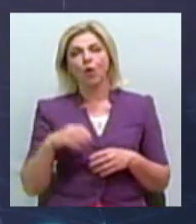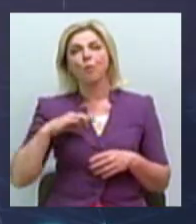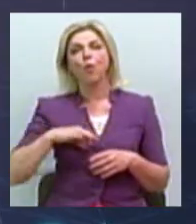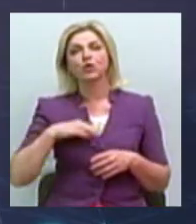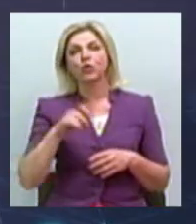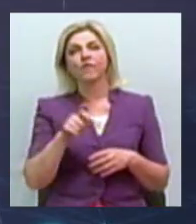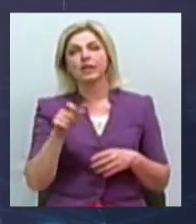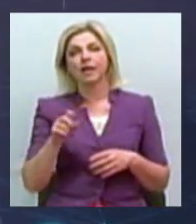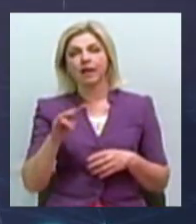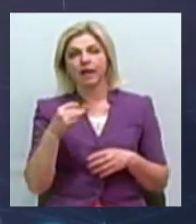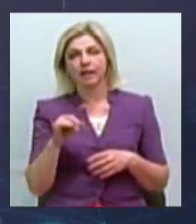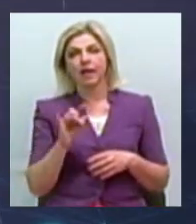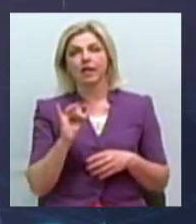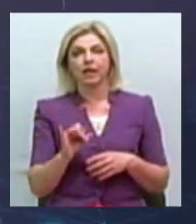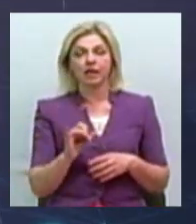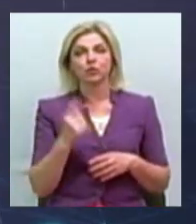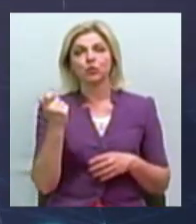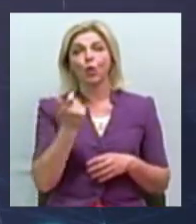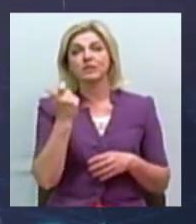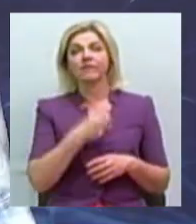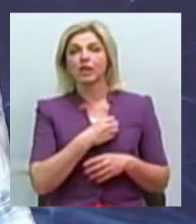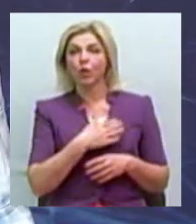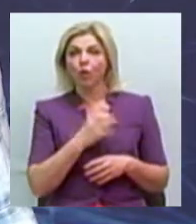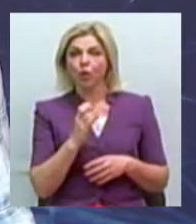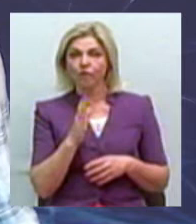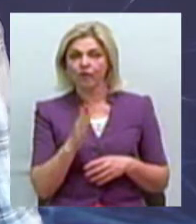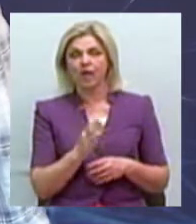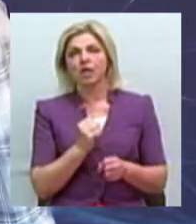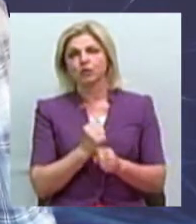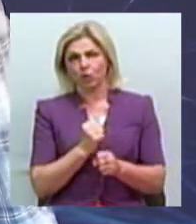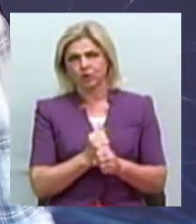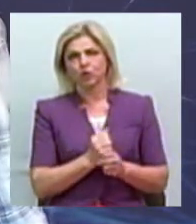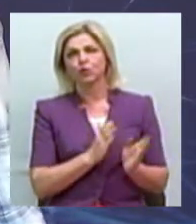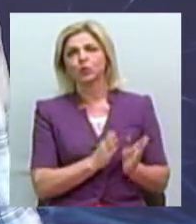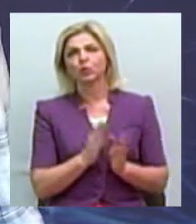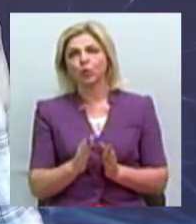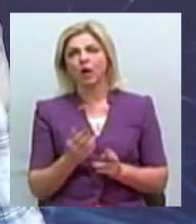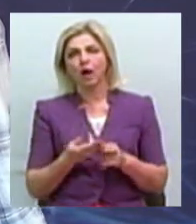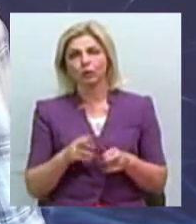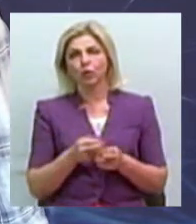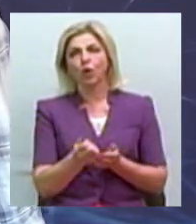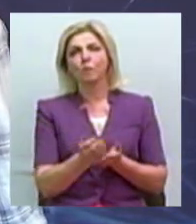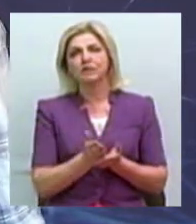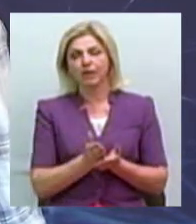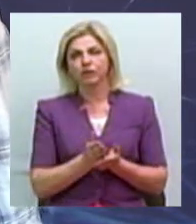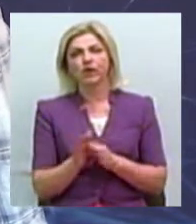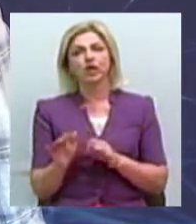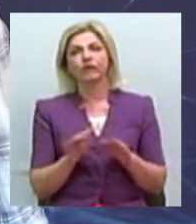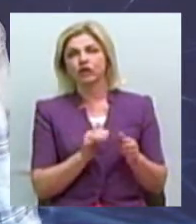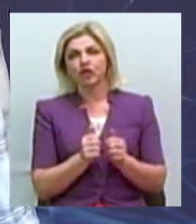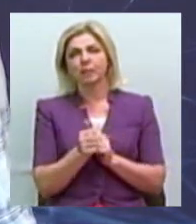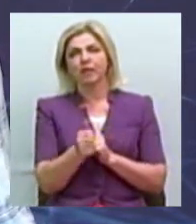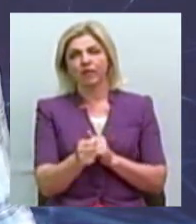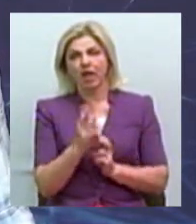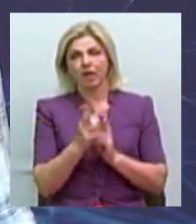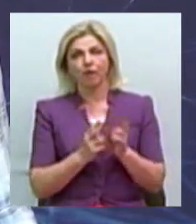пользователей и собственников, созданы структуры, которые обеспечивают движение, продвижение